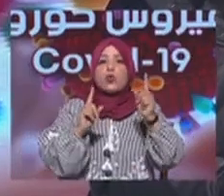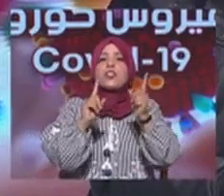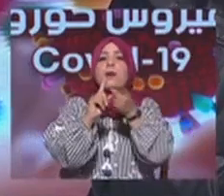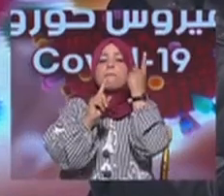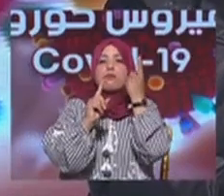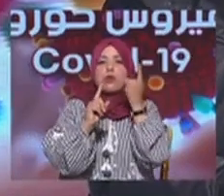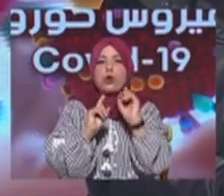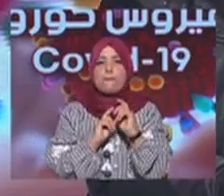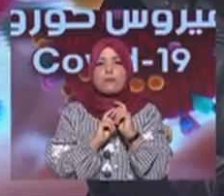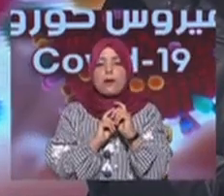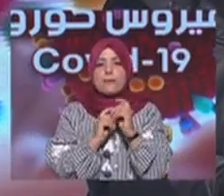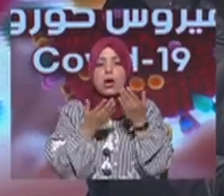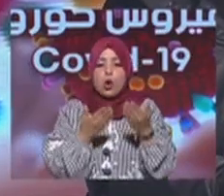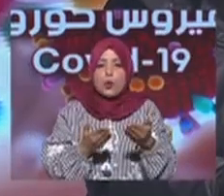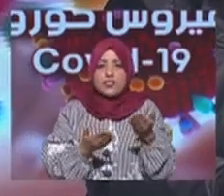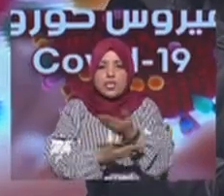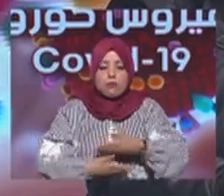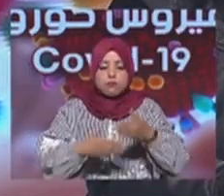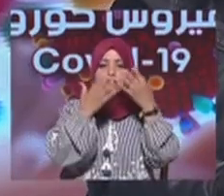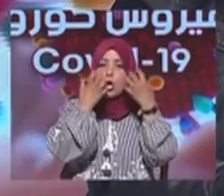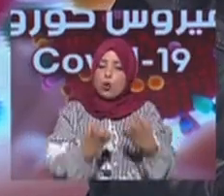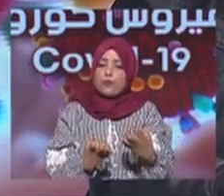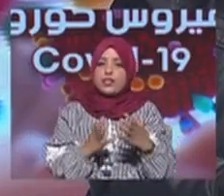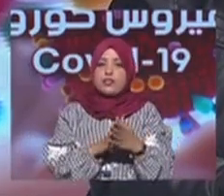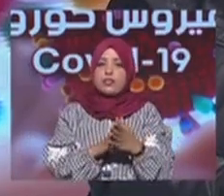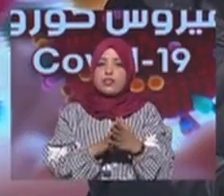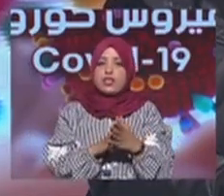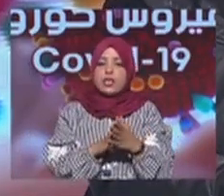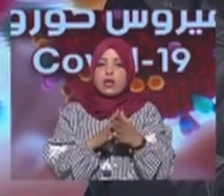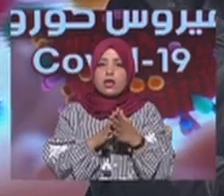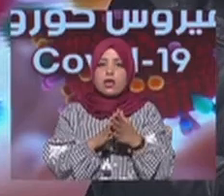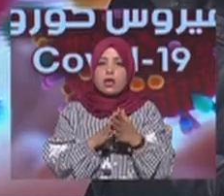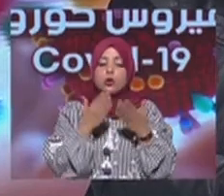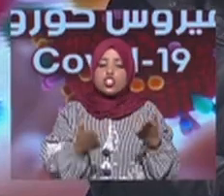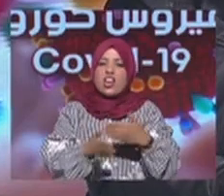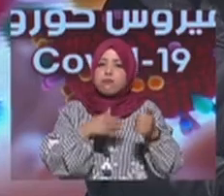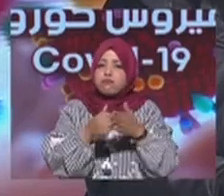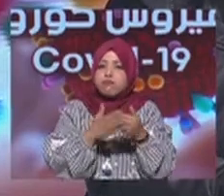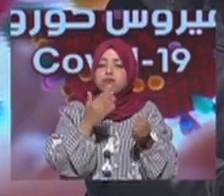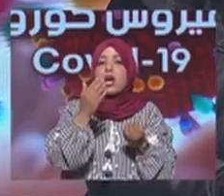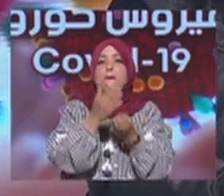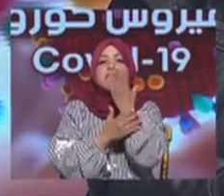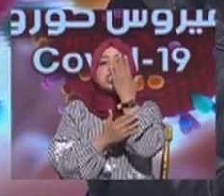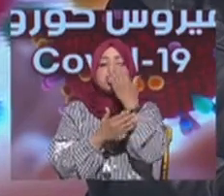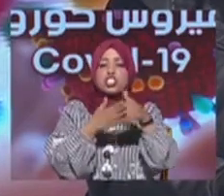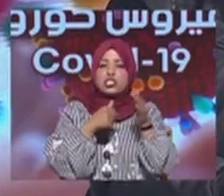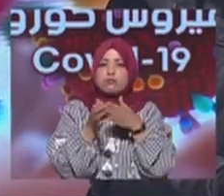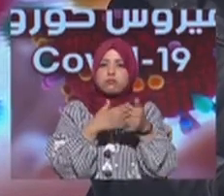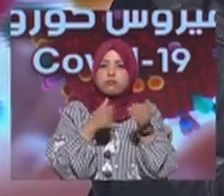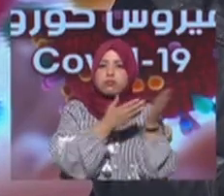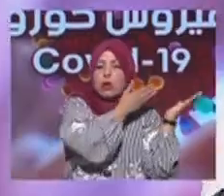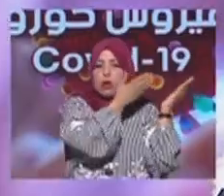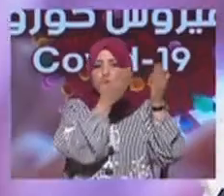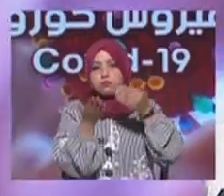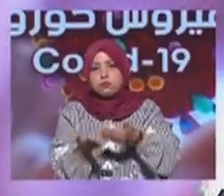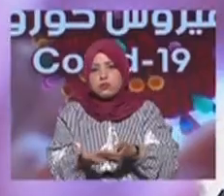نعرفوا الفيروس، ونحب نعملوا سيكونساج دو فول جينوم، وان شاء الله تجينا الاله هذه اللي باش تسهل لنا برشا. تجيكم غدوه زي ما